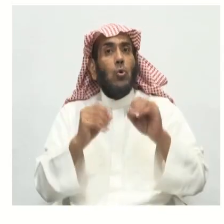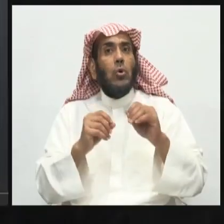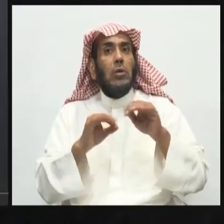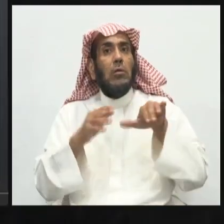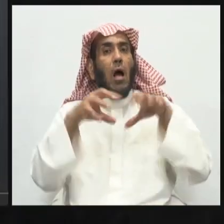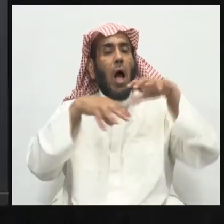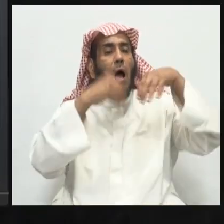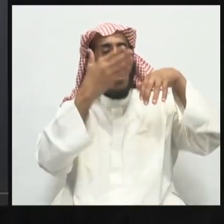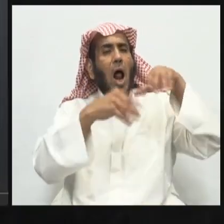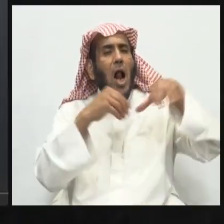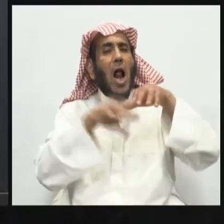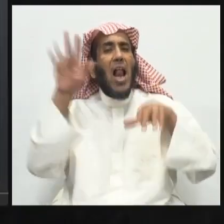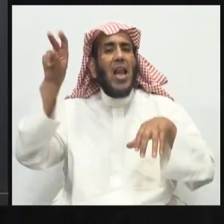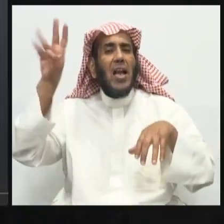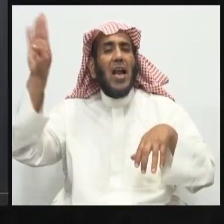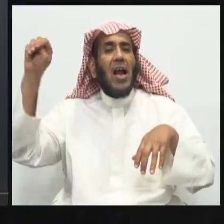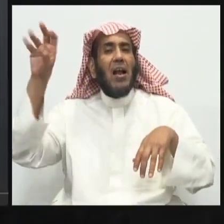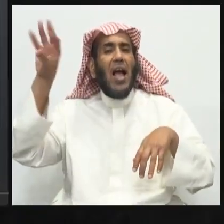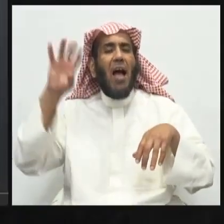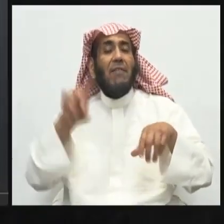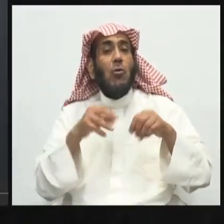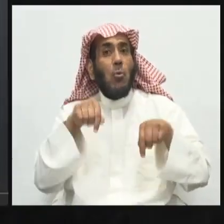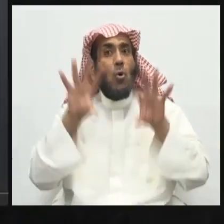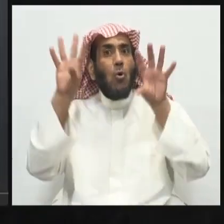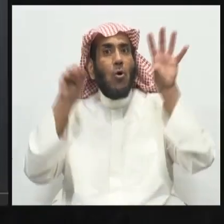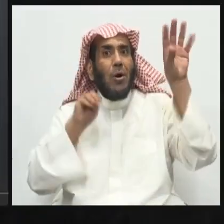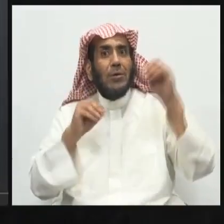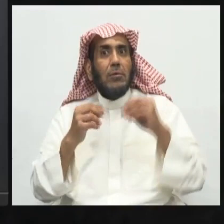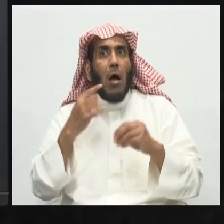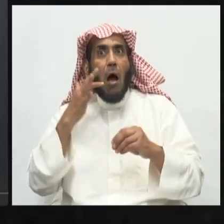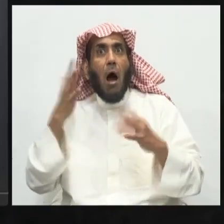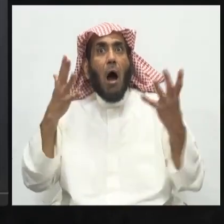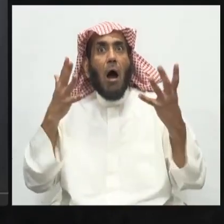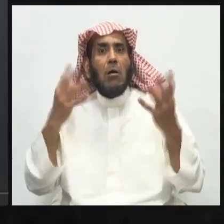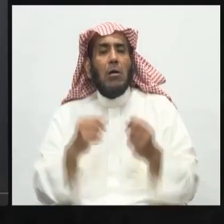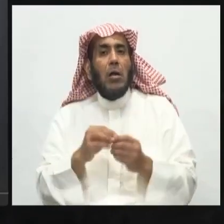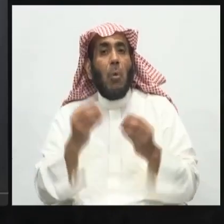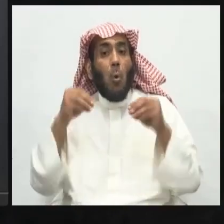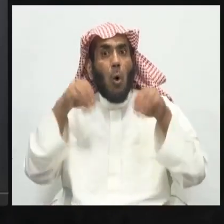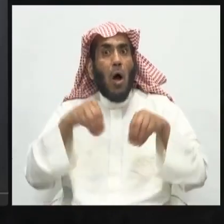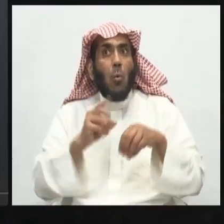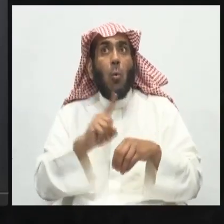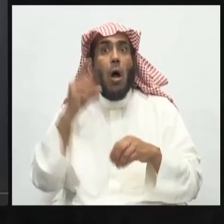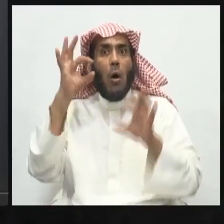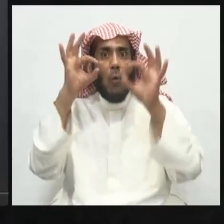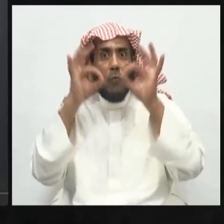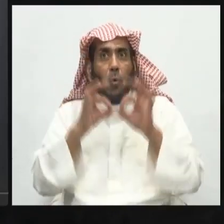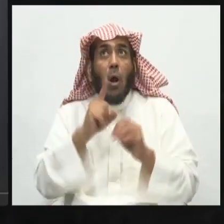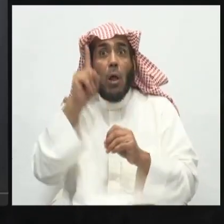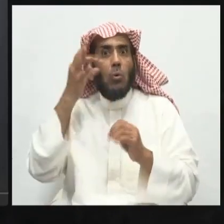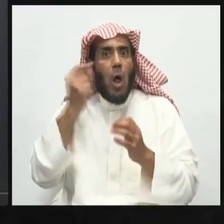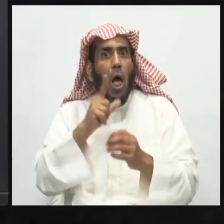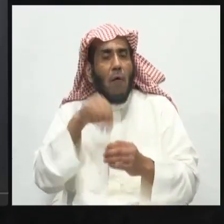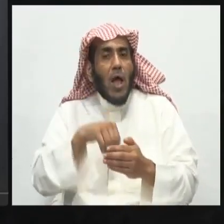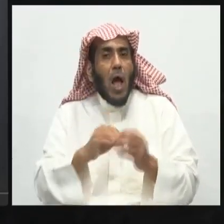ولدينا اليوم يا ابنائي قصه عجيبه حصلت وذكرها الله سبحانه وتعالى